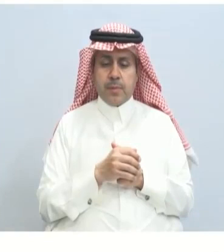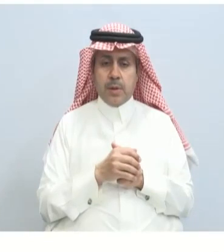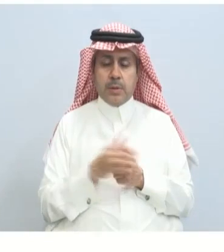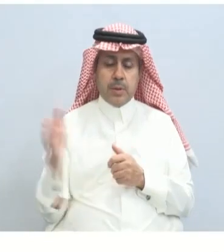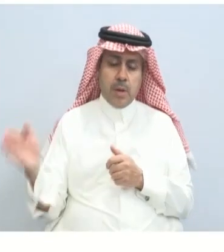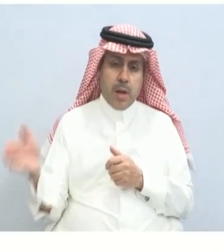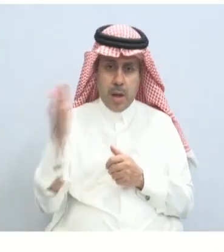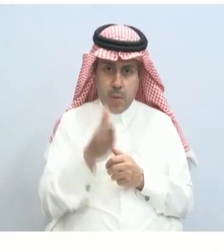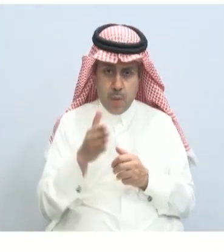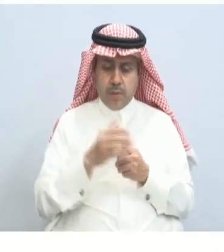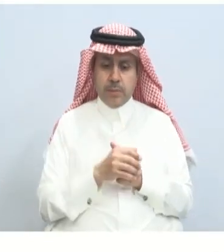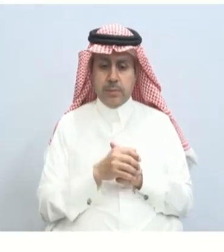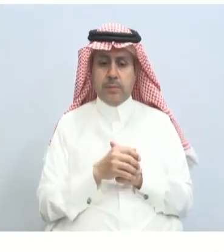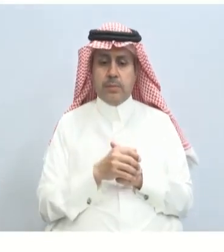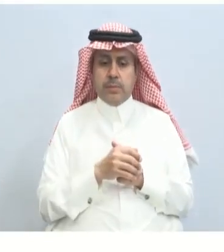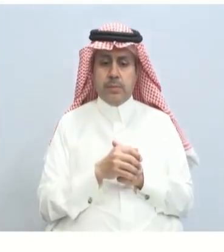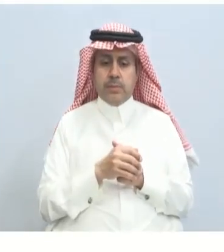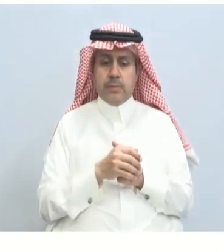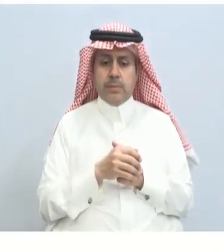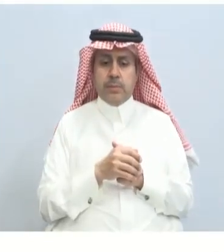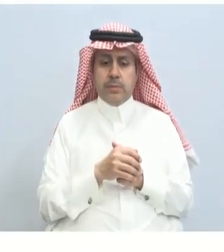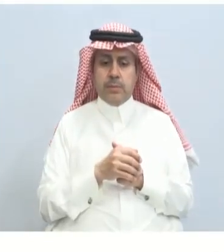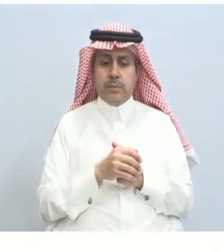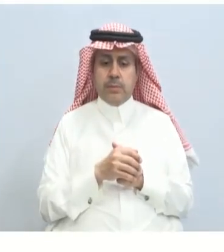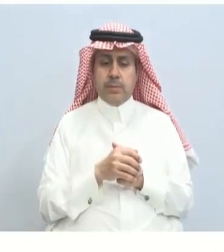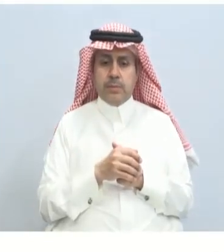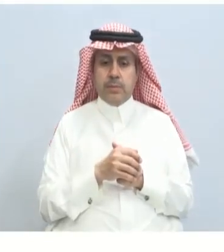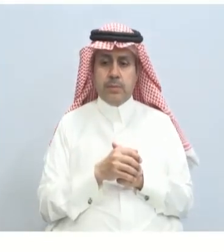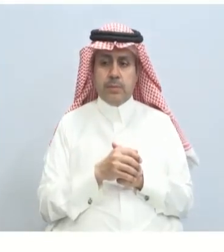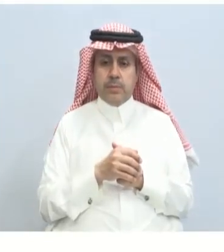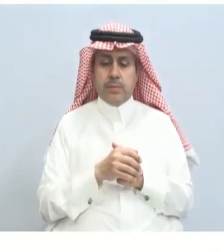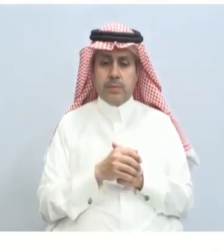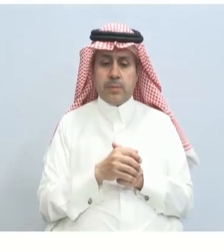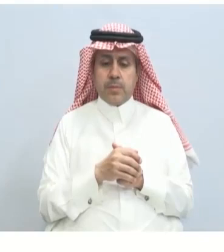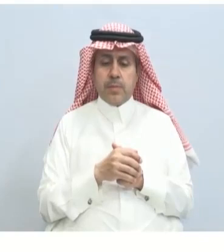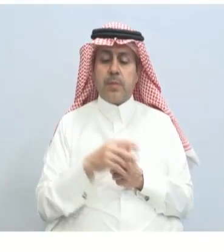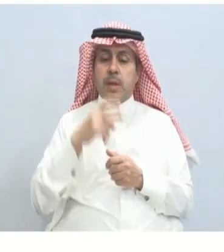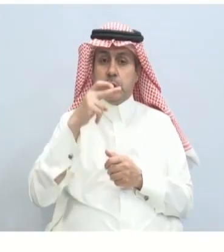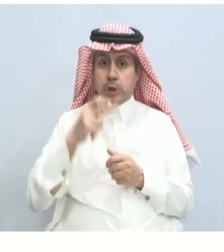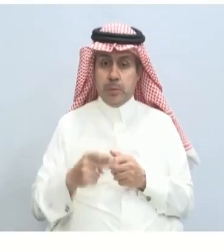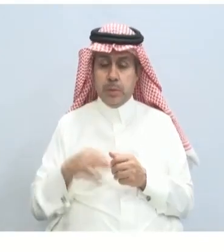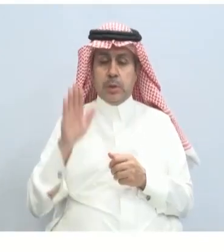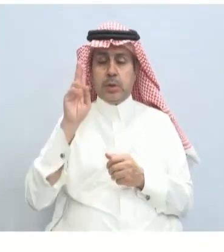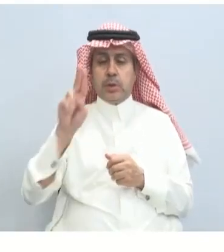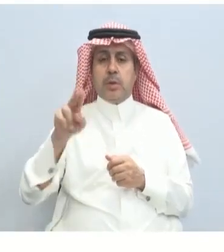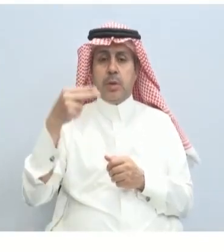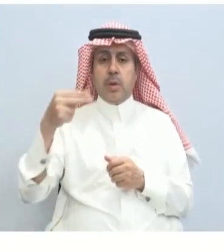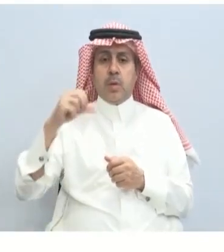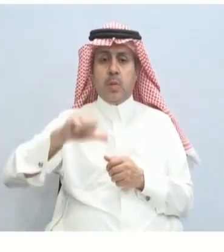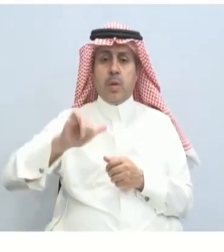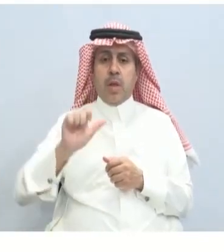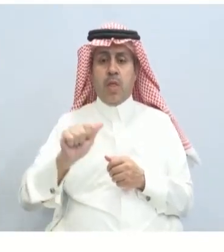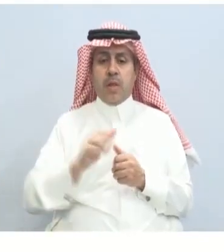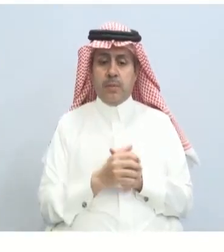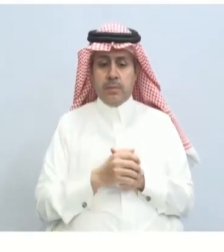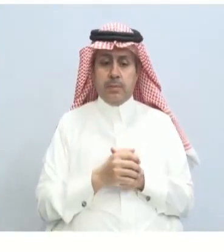انك ايش انك تعوض يعني بهذه الصوره لو حب واحد يجرب التعويض بقول 4 في 3